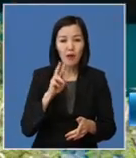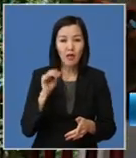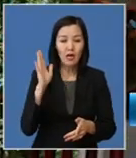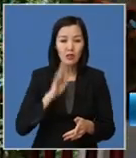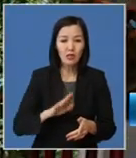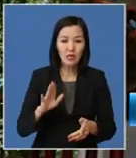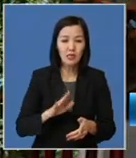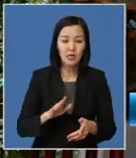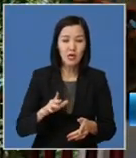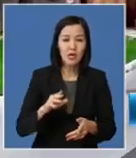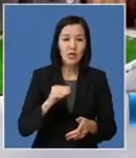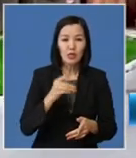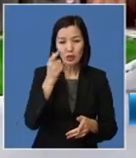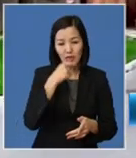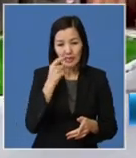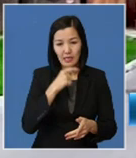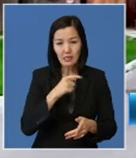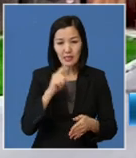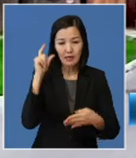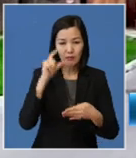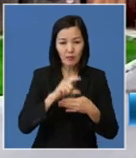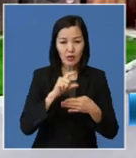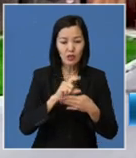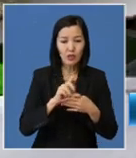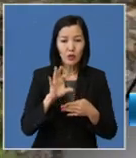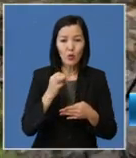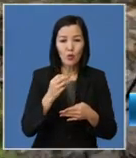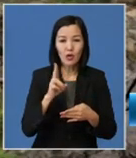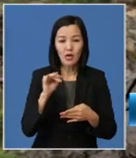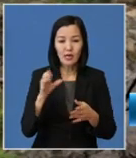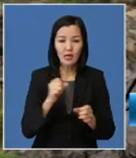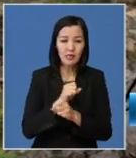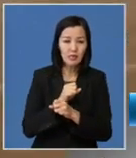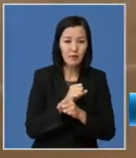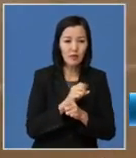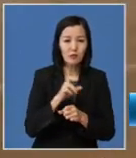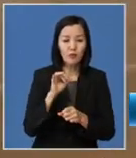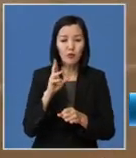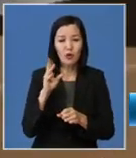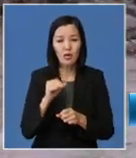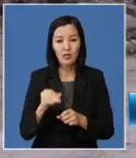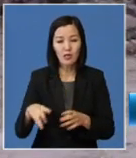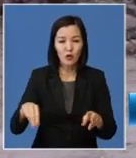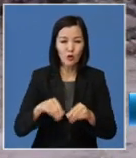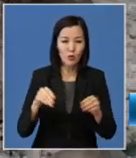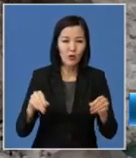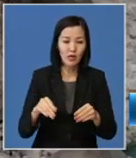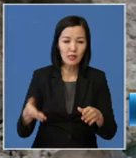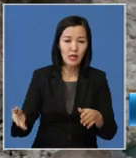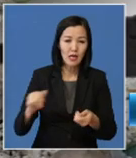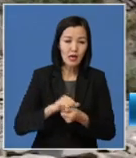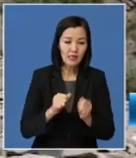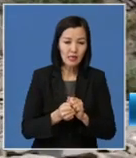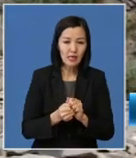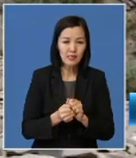көлі, Жаркенттегі мешіт, Ойқарағай орман ертегісі демалыс орны, Бұрхан бұлақ, Айғайғым, Таңбалытас, ыстық су және